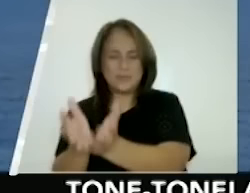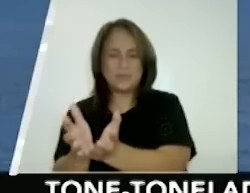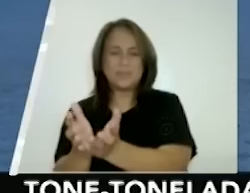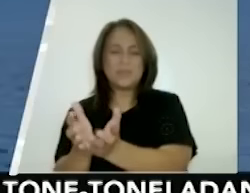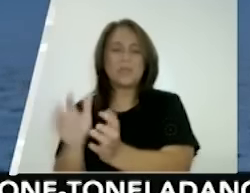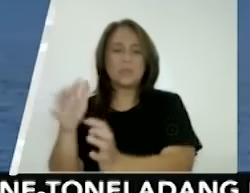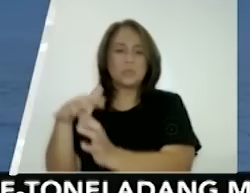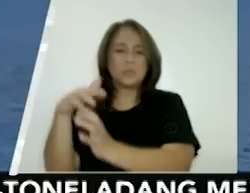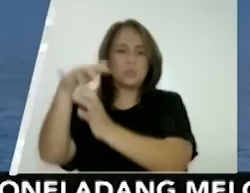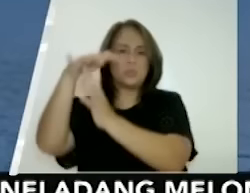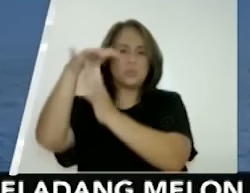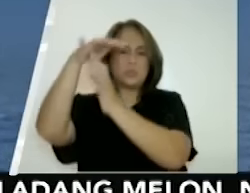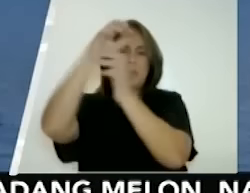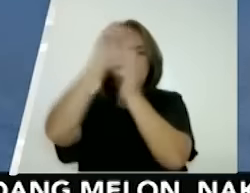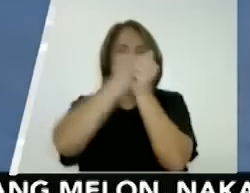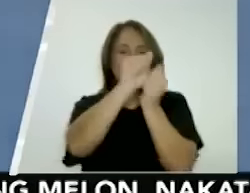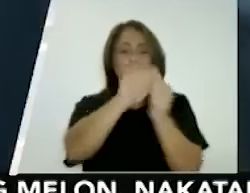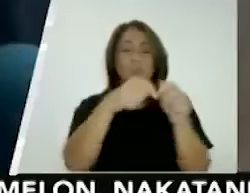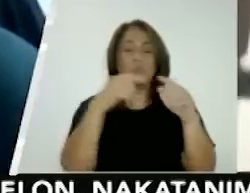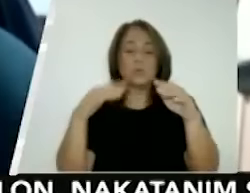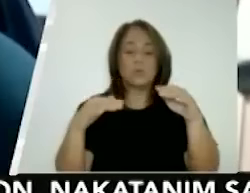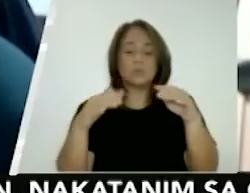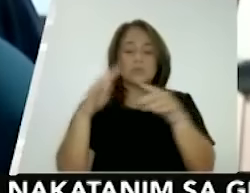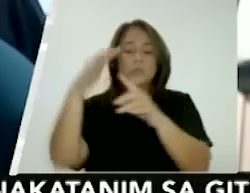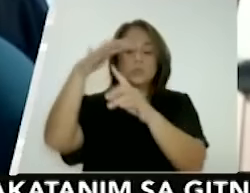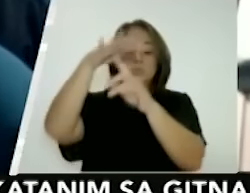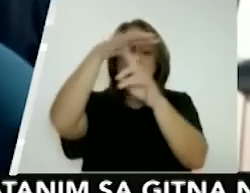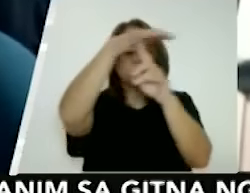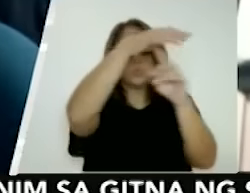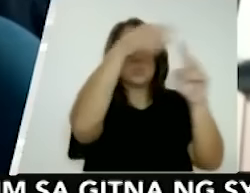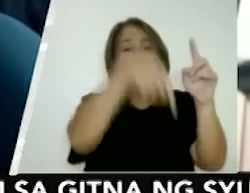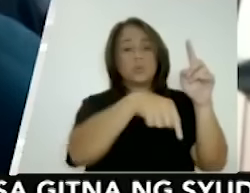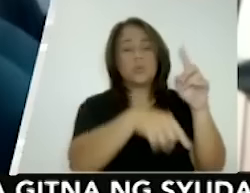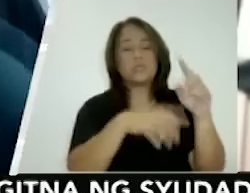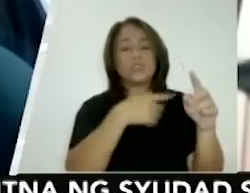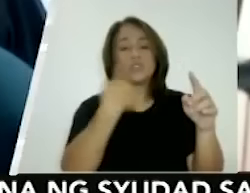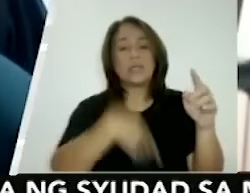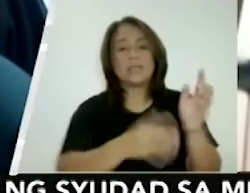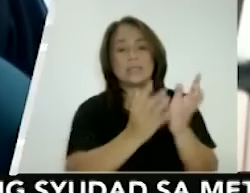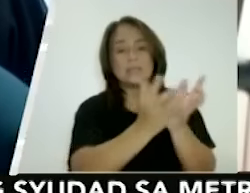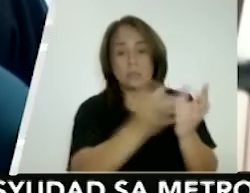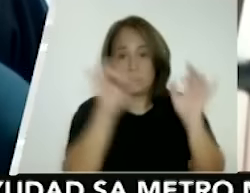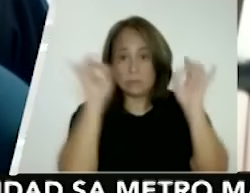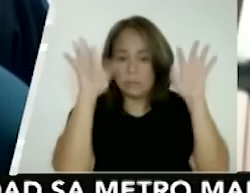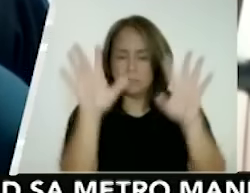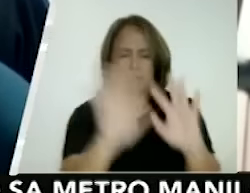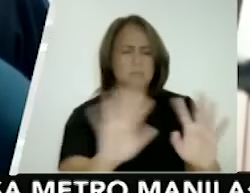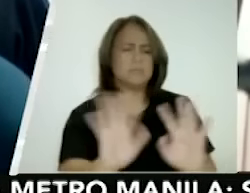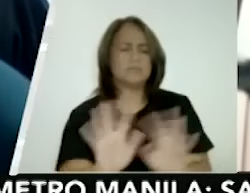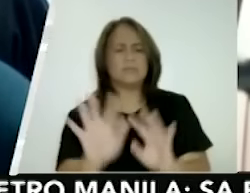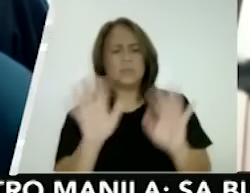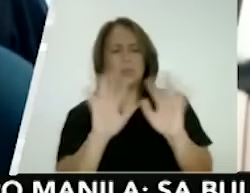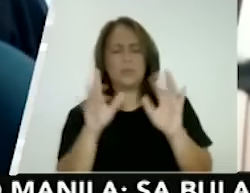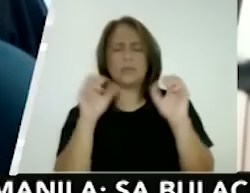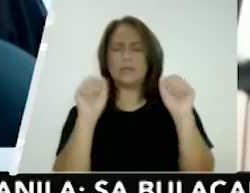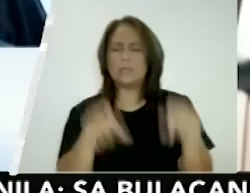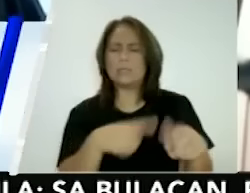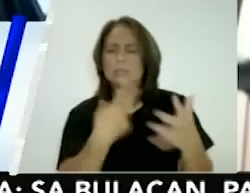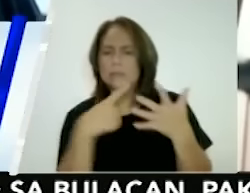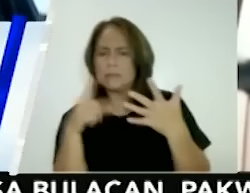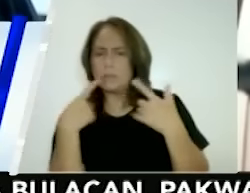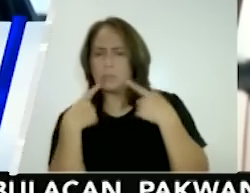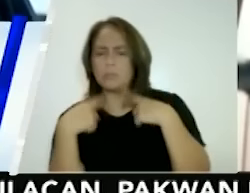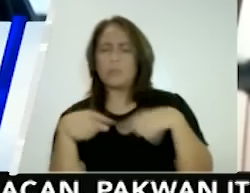ang nagmamasid na barko ng Chinese Navy. No, we are not threatened by their presence. We were able to conduct successfully yung ating